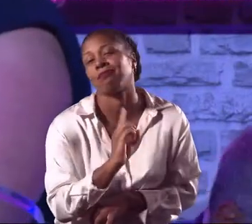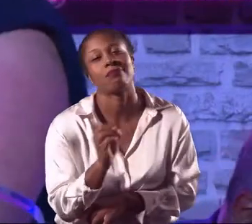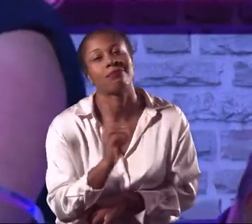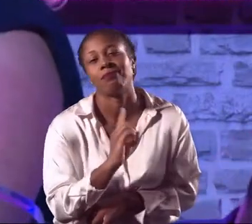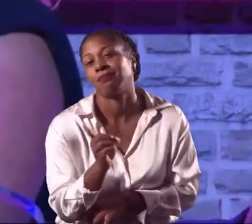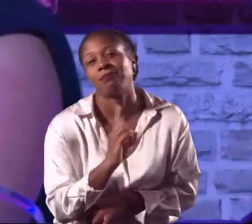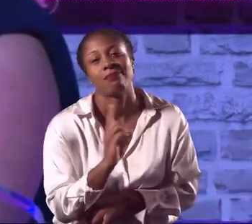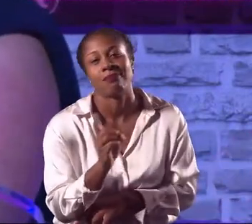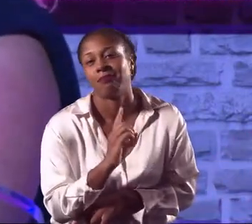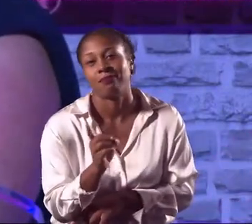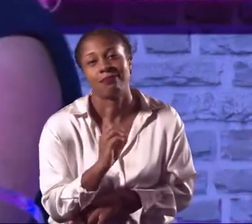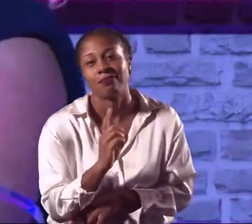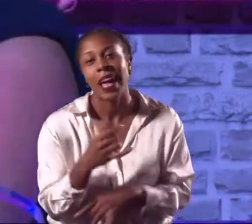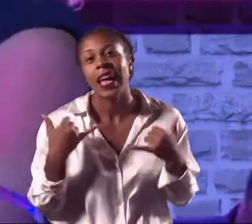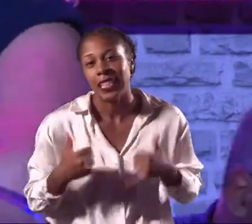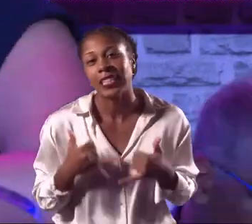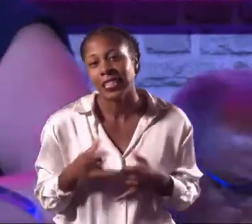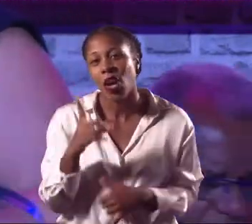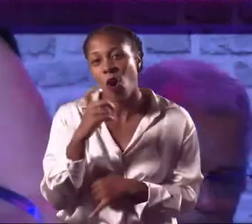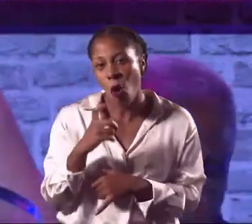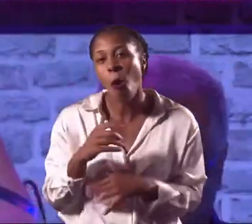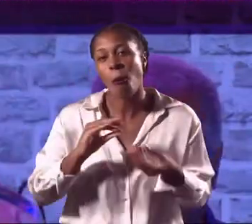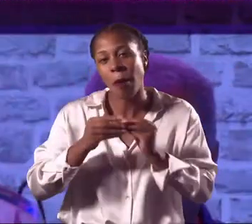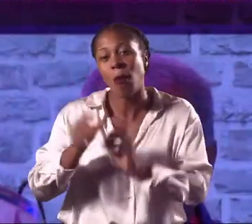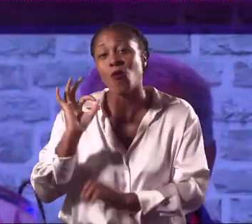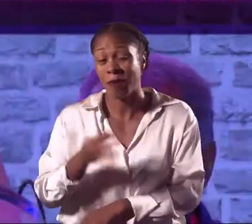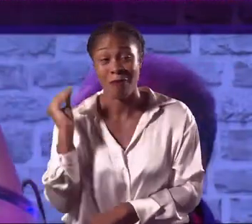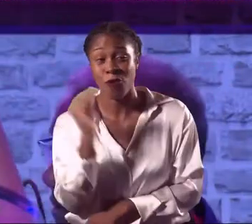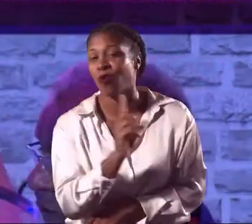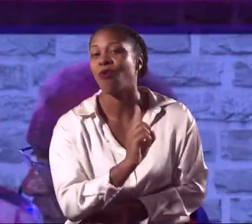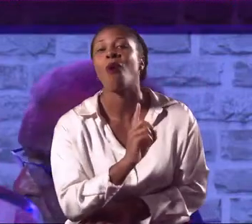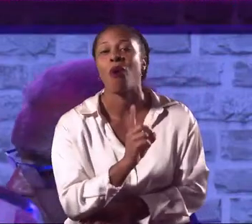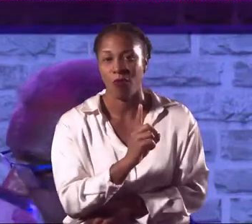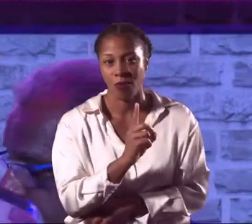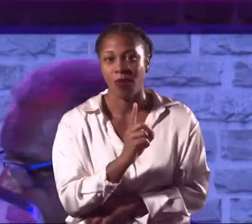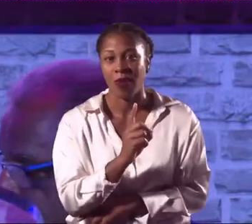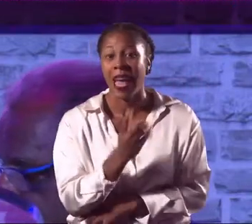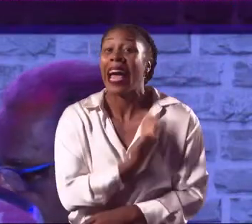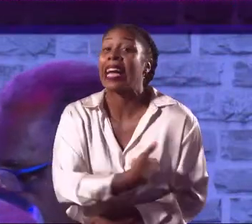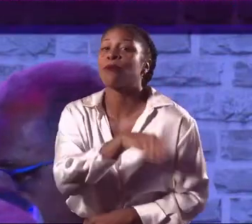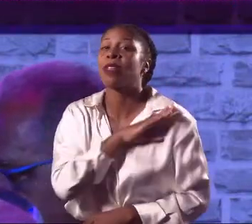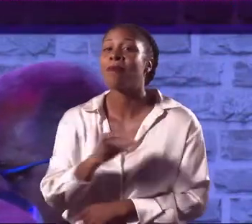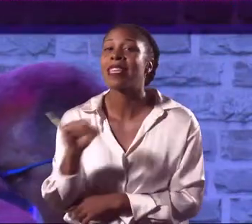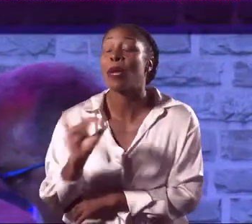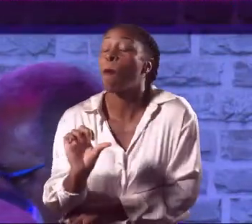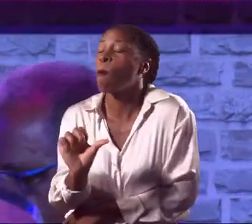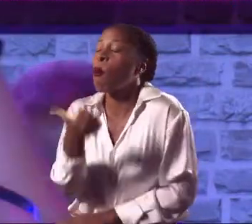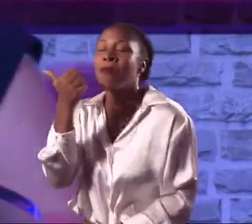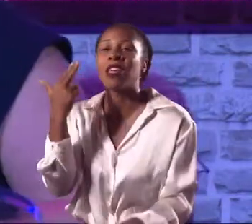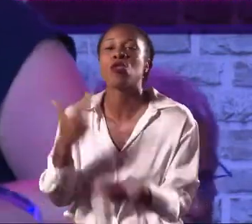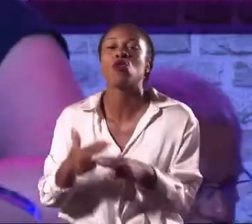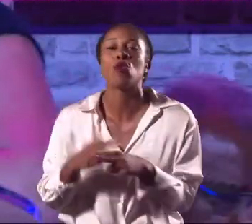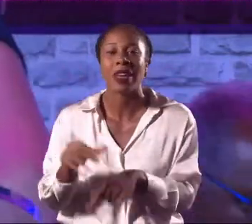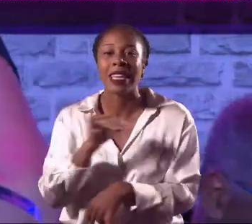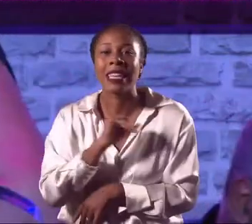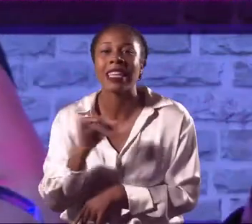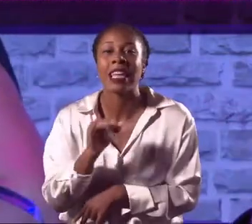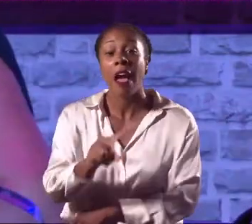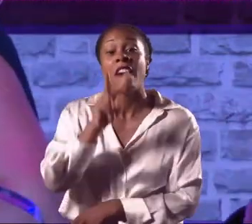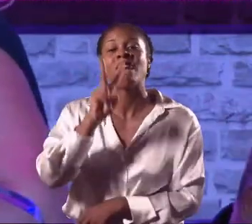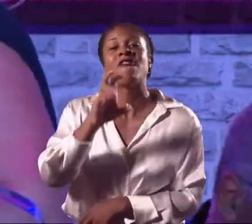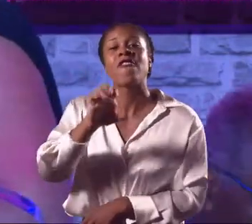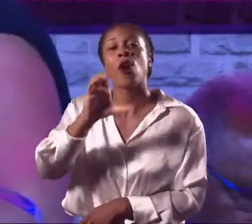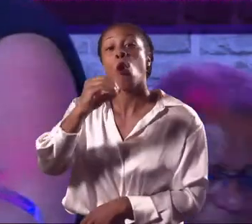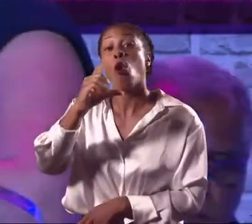le droit à l'eau est bafoué en Guadeloupe. Et je vais vous dire, les responsables ont un nom. Et le premier des noms qu'il faut donner, c'est Veolia qui